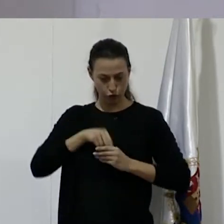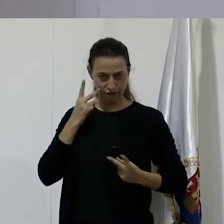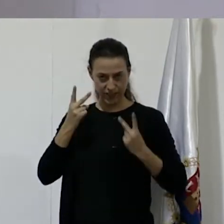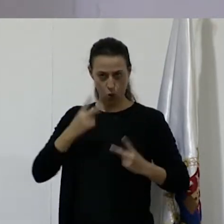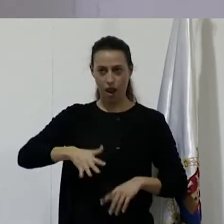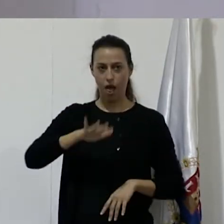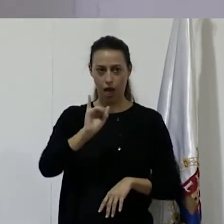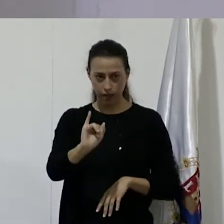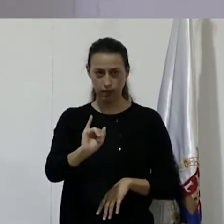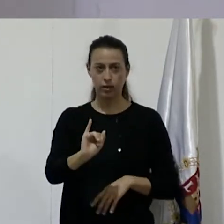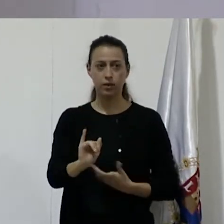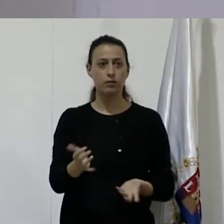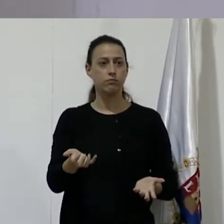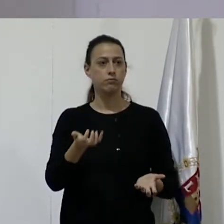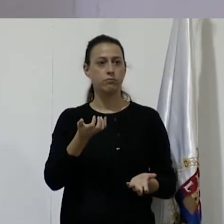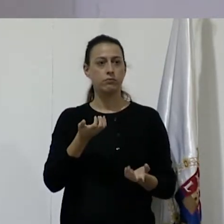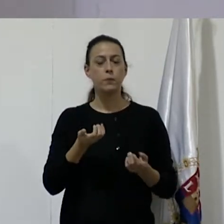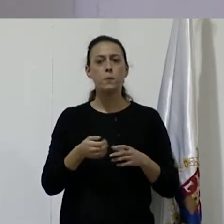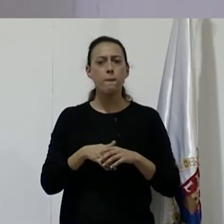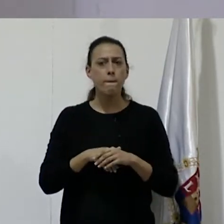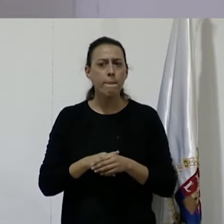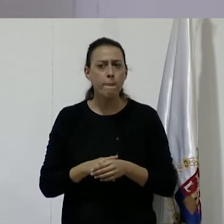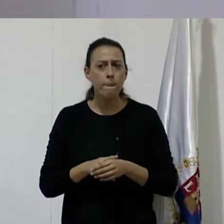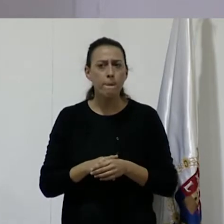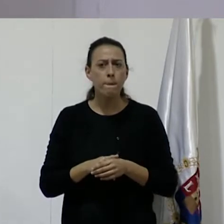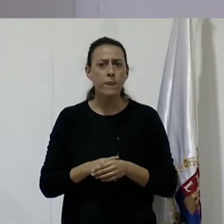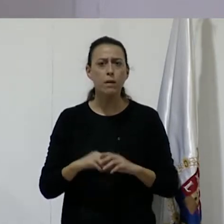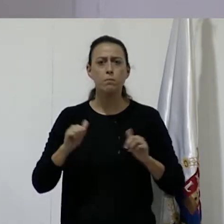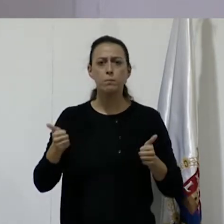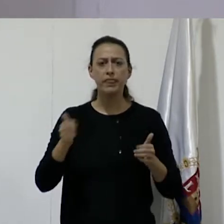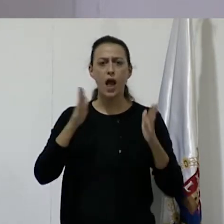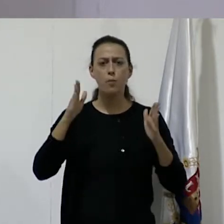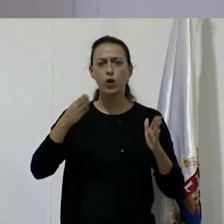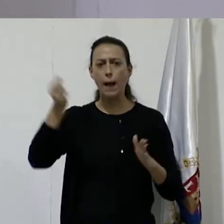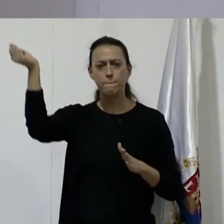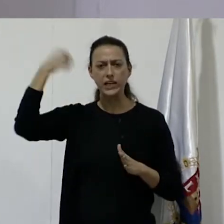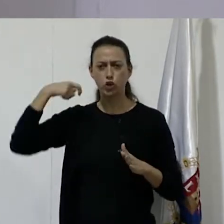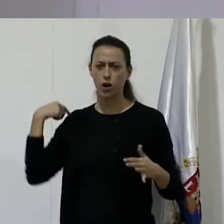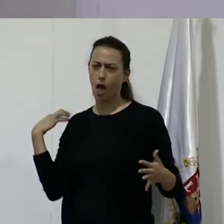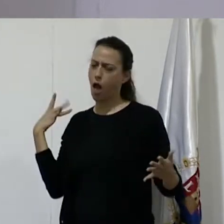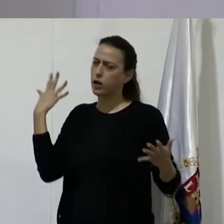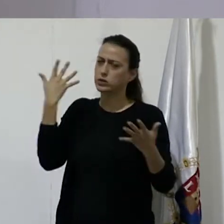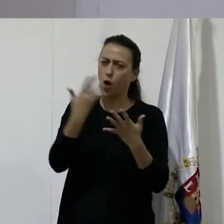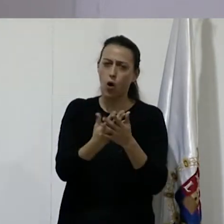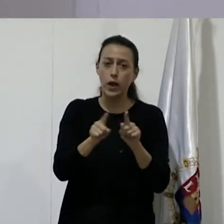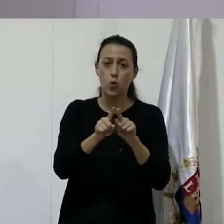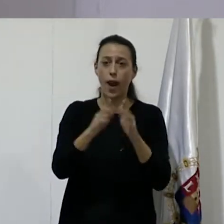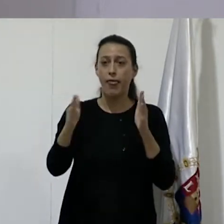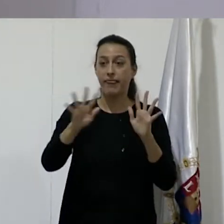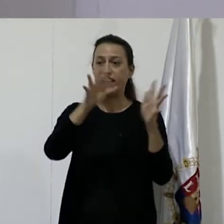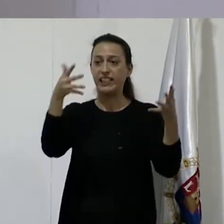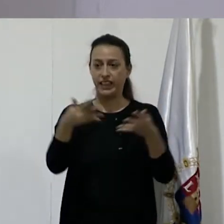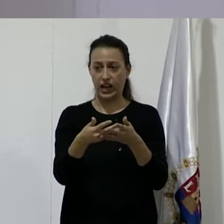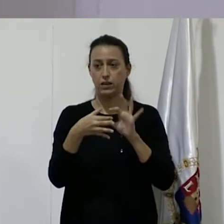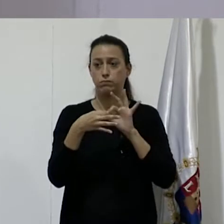en relleu en les imatges abans que res, des de la prehistòria fins a l'era d'internet, passant pels